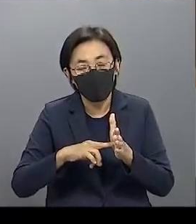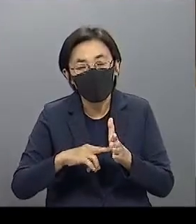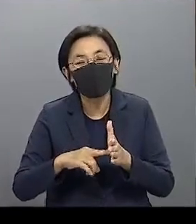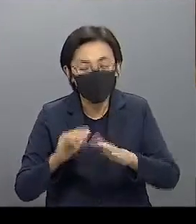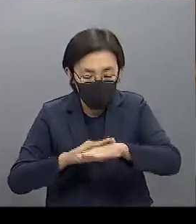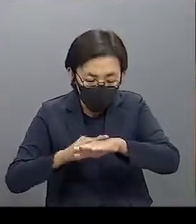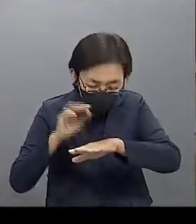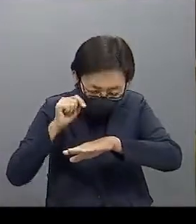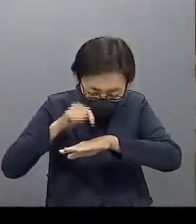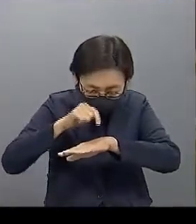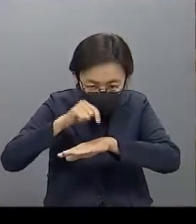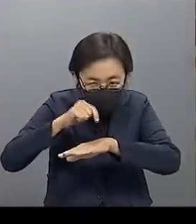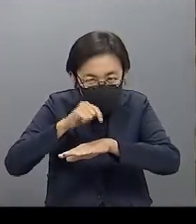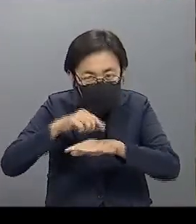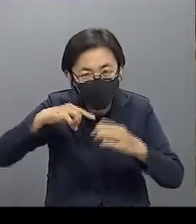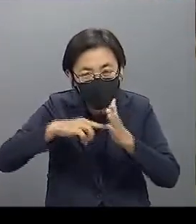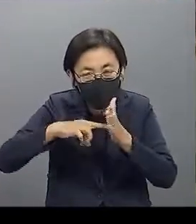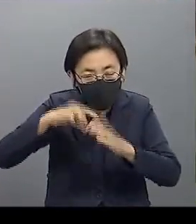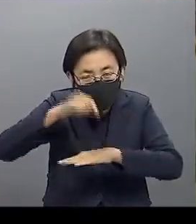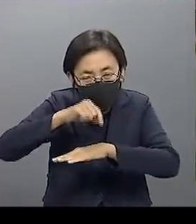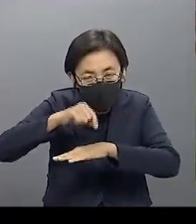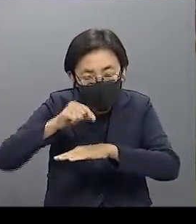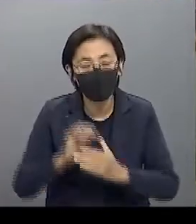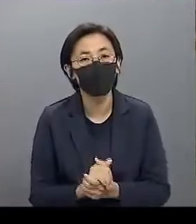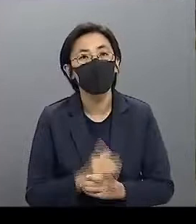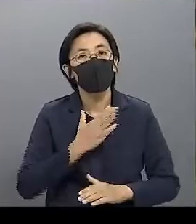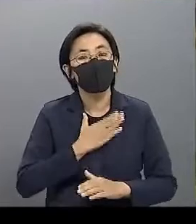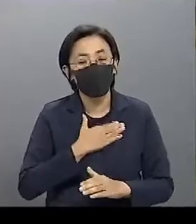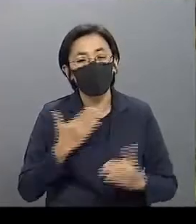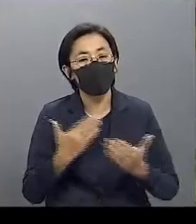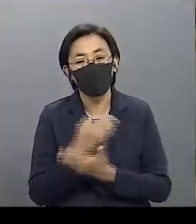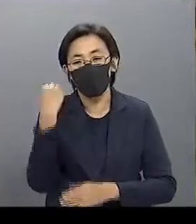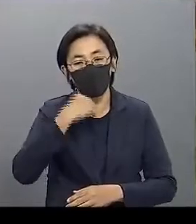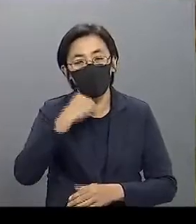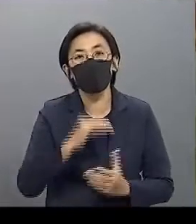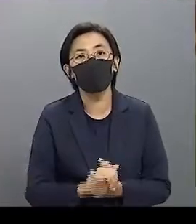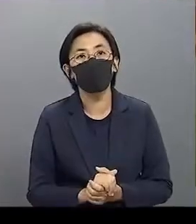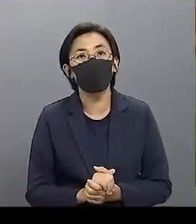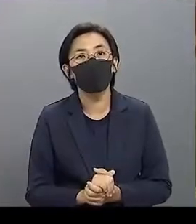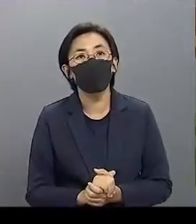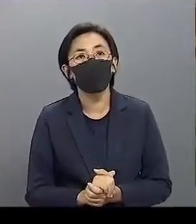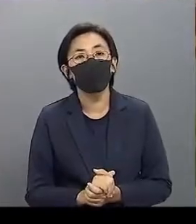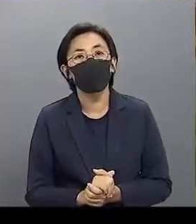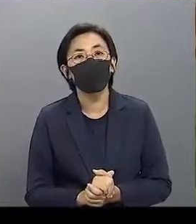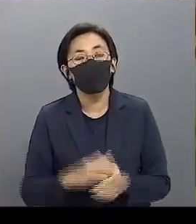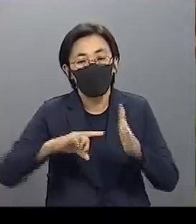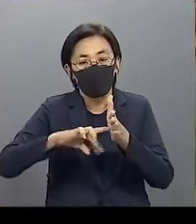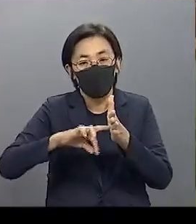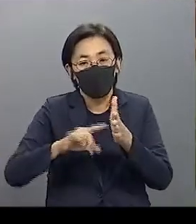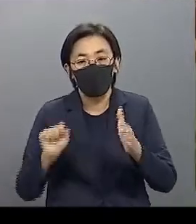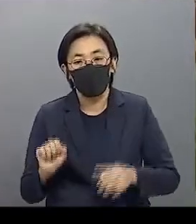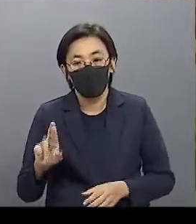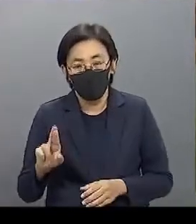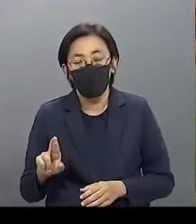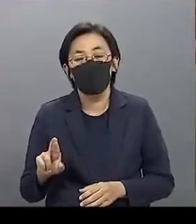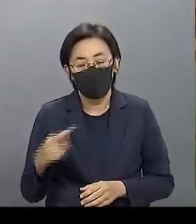มอย่างเข็มสากเนี่ยผมเปลี่ยนเข็มใหม่ทุกครั้งครับจะมีเข็มสำรองอยู่หลายเบอร์เลยคือ